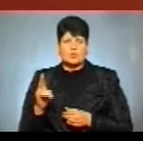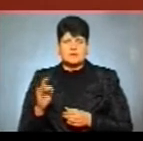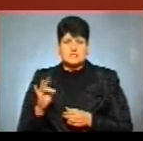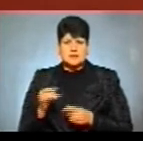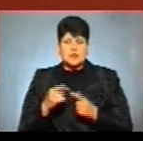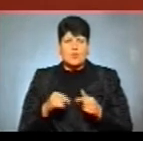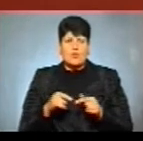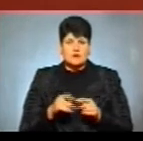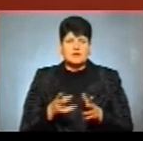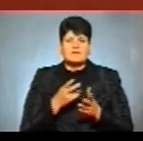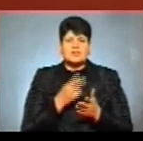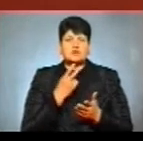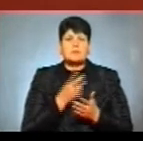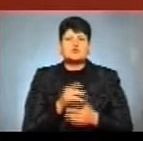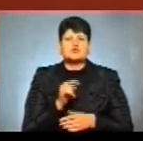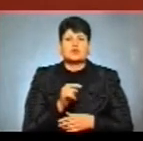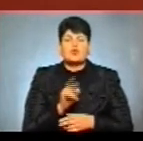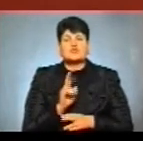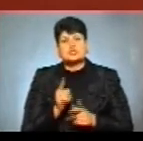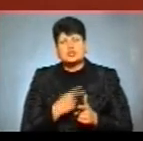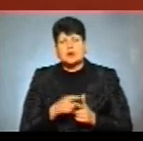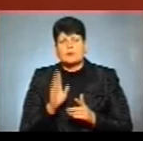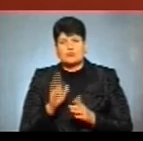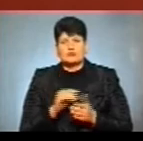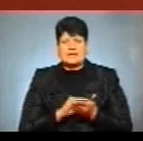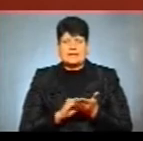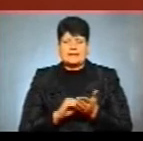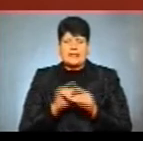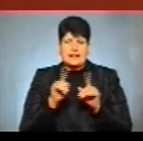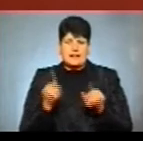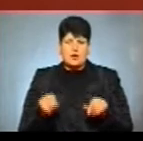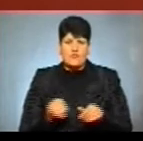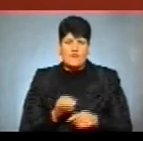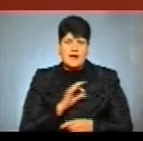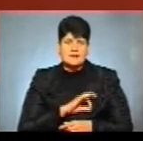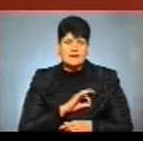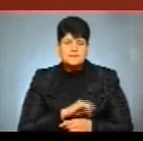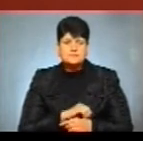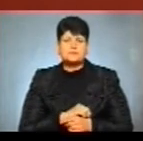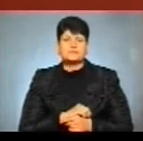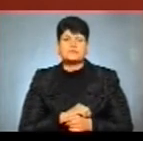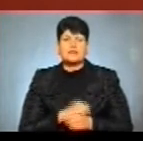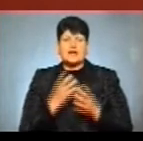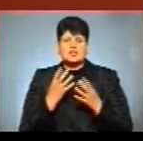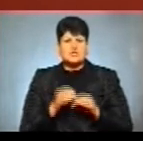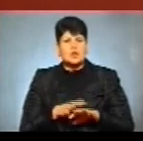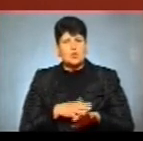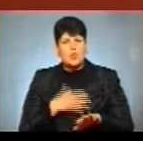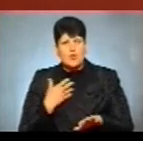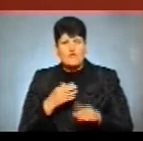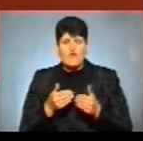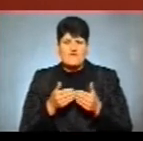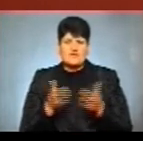взагалі ваше бачення того, чи буде е-декларування, скажімо, ще довго